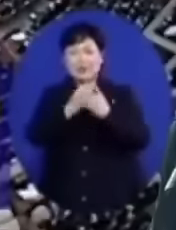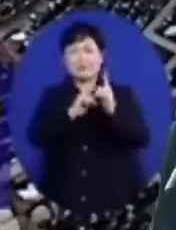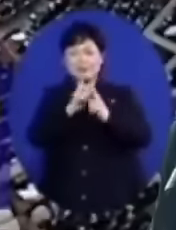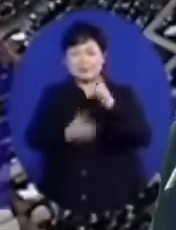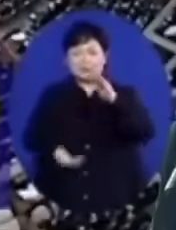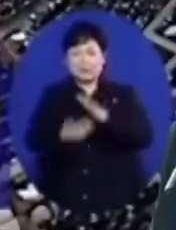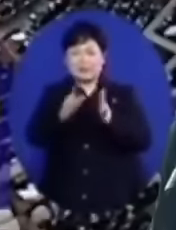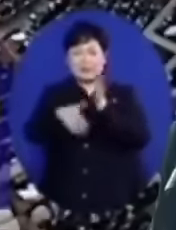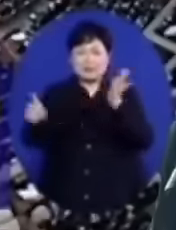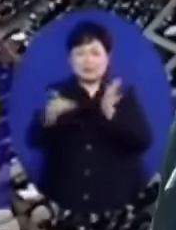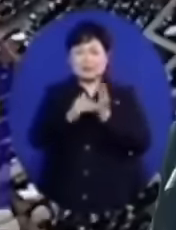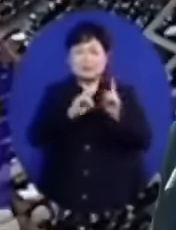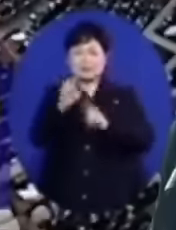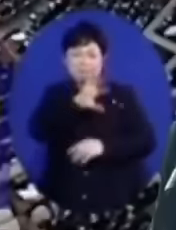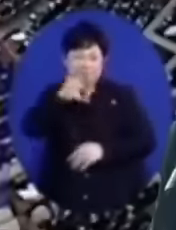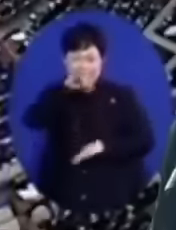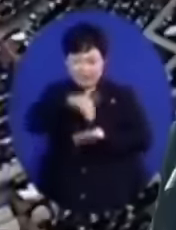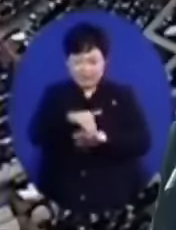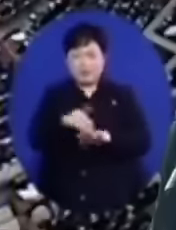그를 단련하였도다.